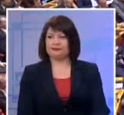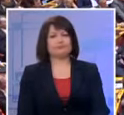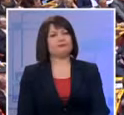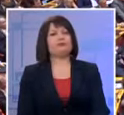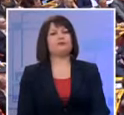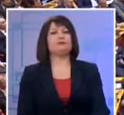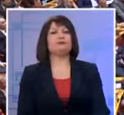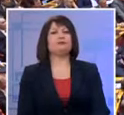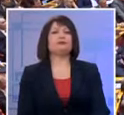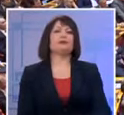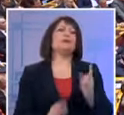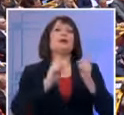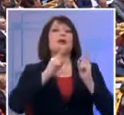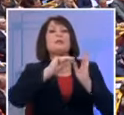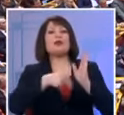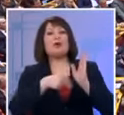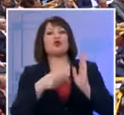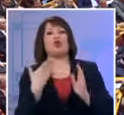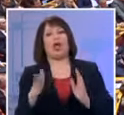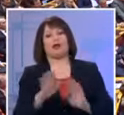Ήταν έξω από το μνημόνιο, κύριε Τσίπρα,